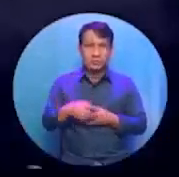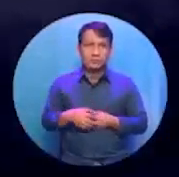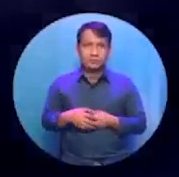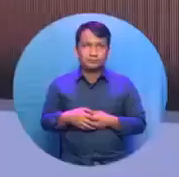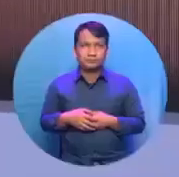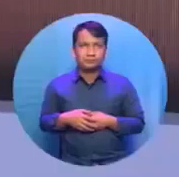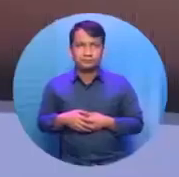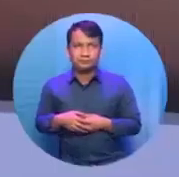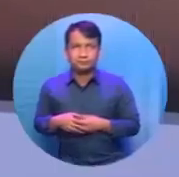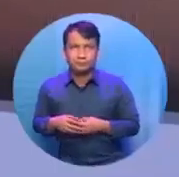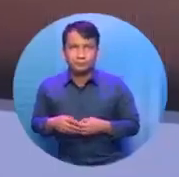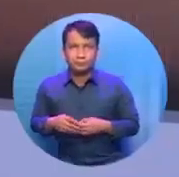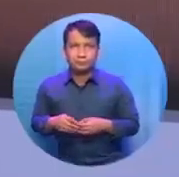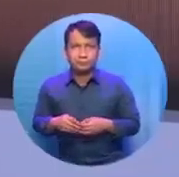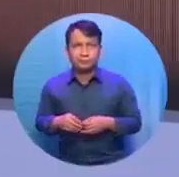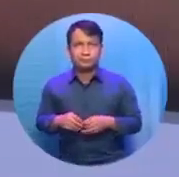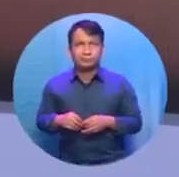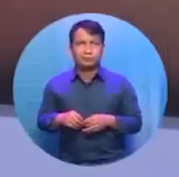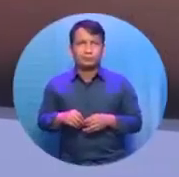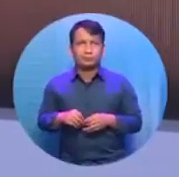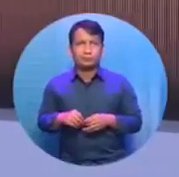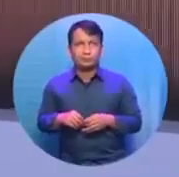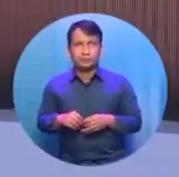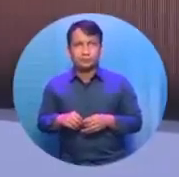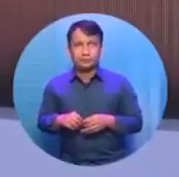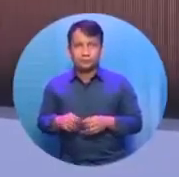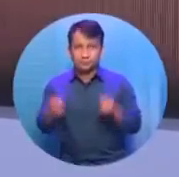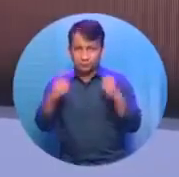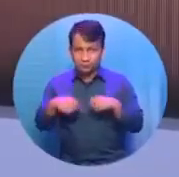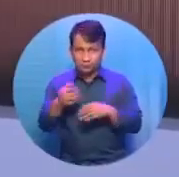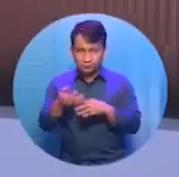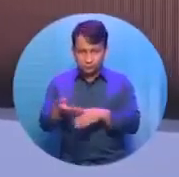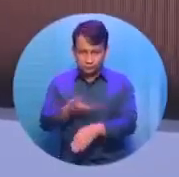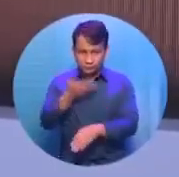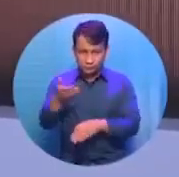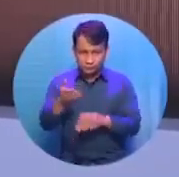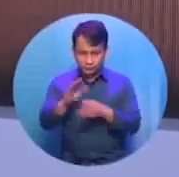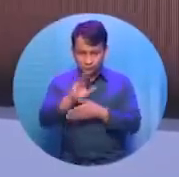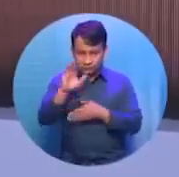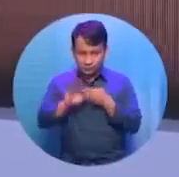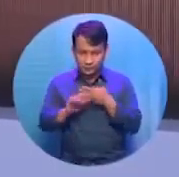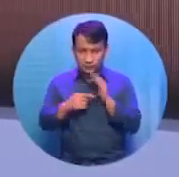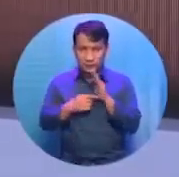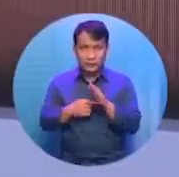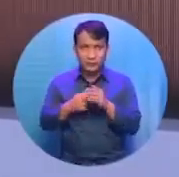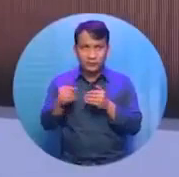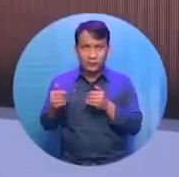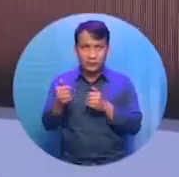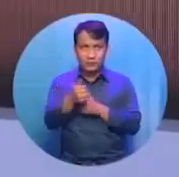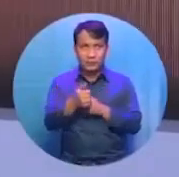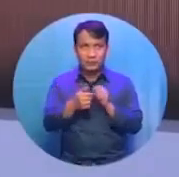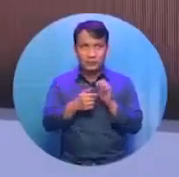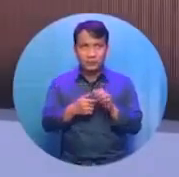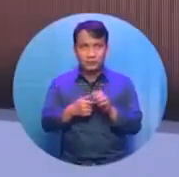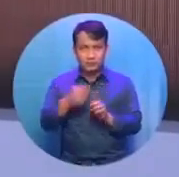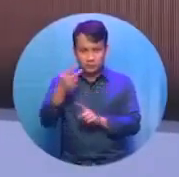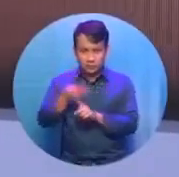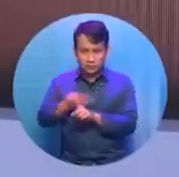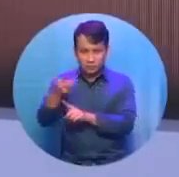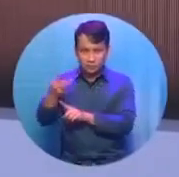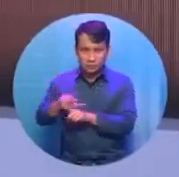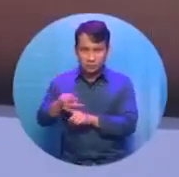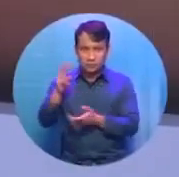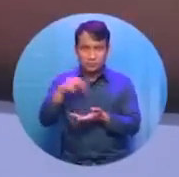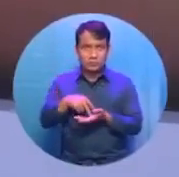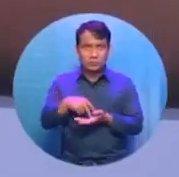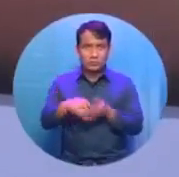25. Okay. Sige. Ganito na lang, no? Isang linya. Pangalawa, pag nakumpleto niya itong linya, ganun na lang, 25. Oh, marami